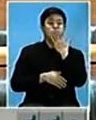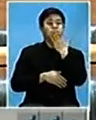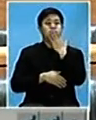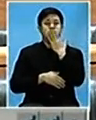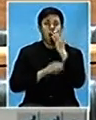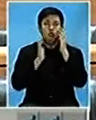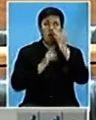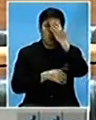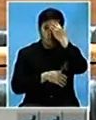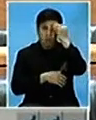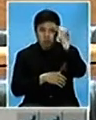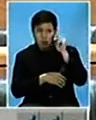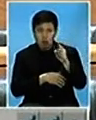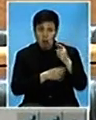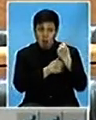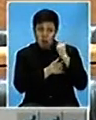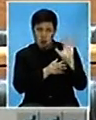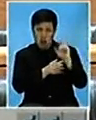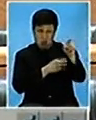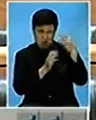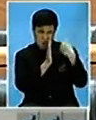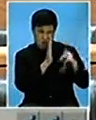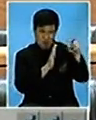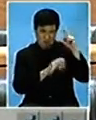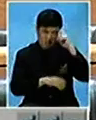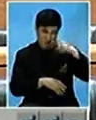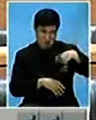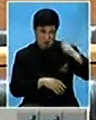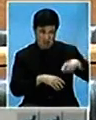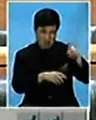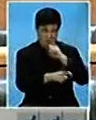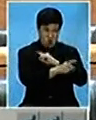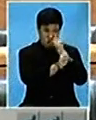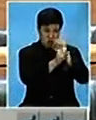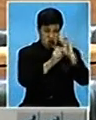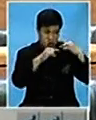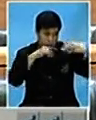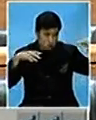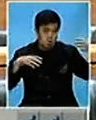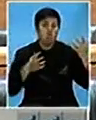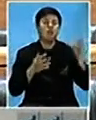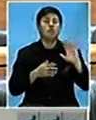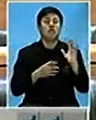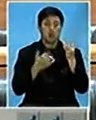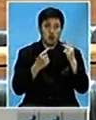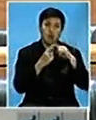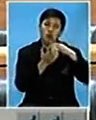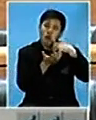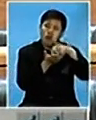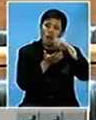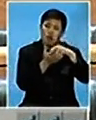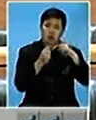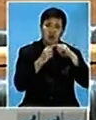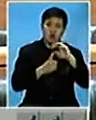นจะลืมไปว่าไม่ใช่อำนาจหน้าที่ของท่านเท่านั้นไม่พอท่านต้องพูดบ่อยๆว่าการวินิจฉัยสมาชิกส